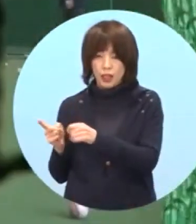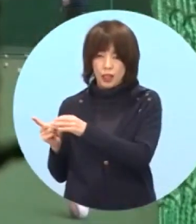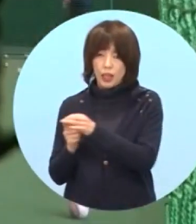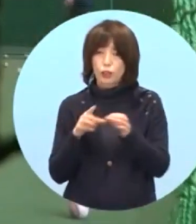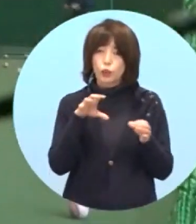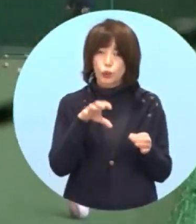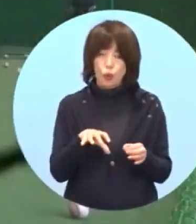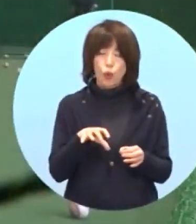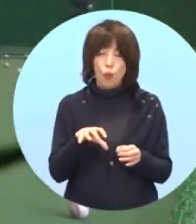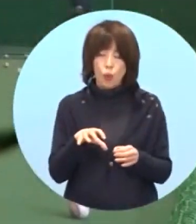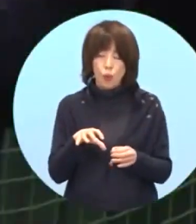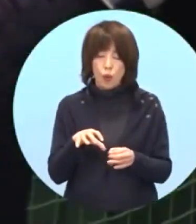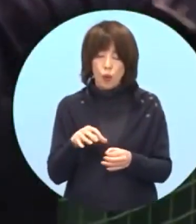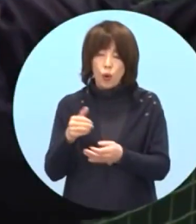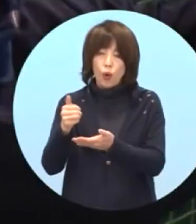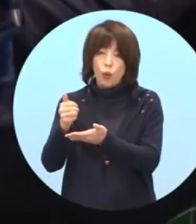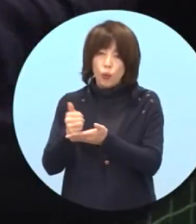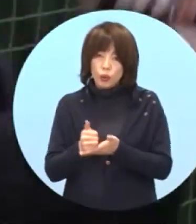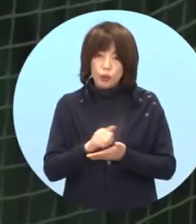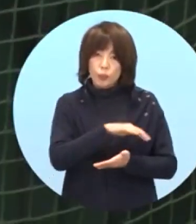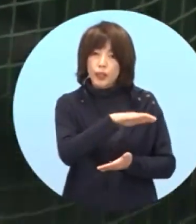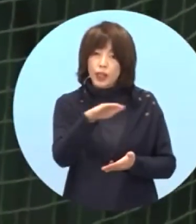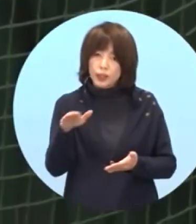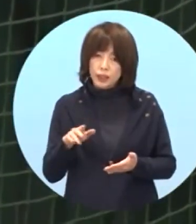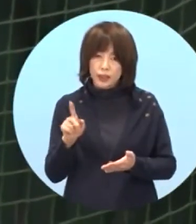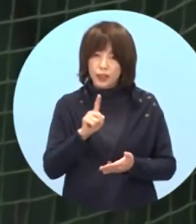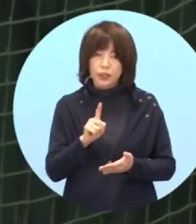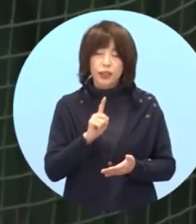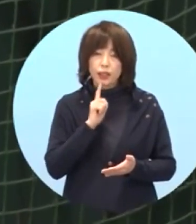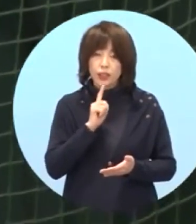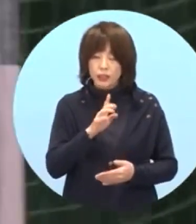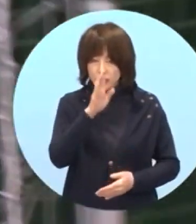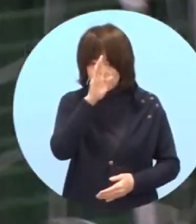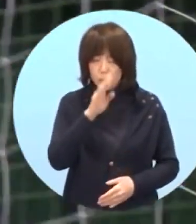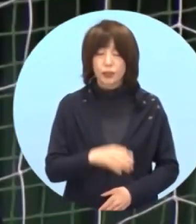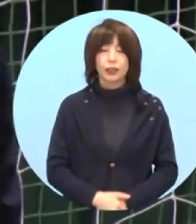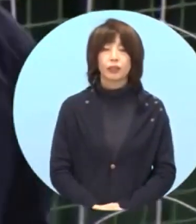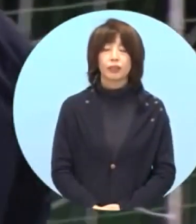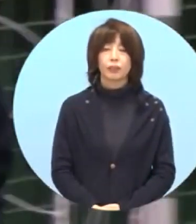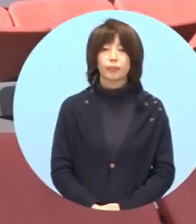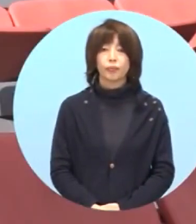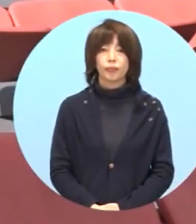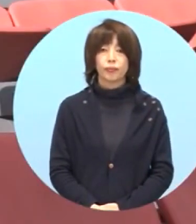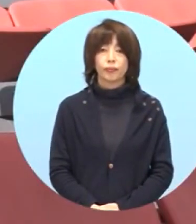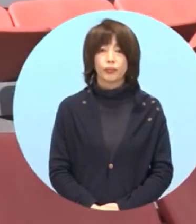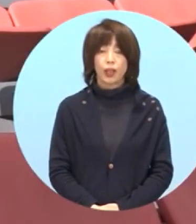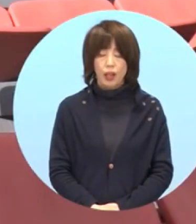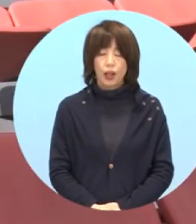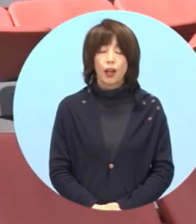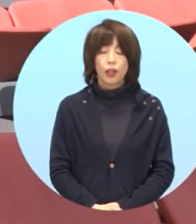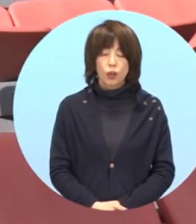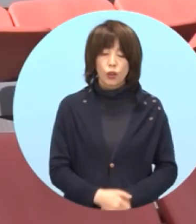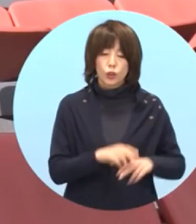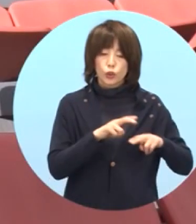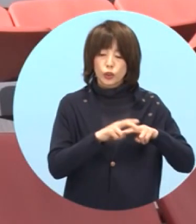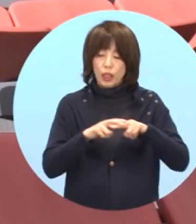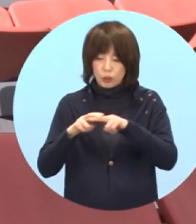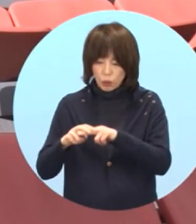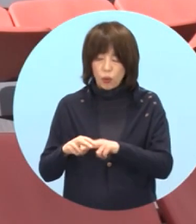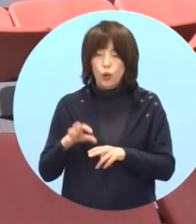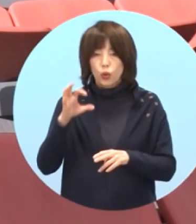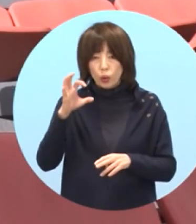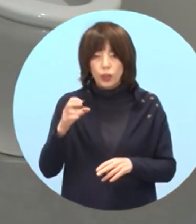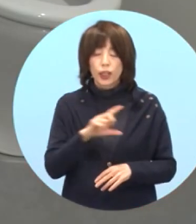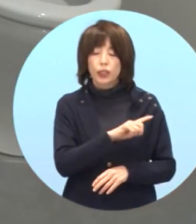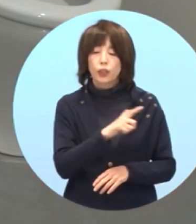を観客として利用する皆さんに向けて一言お願いします。 スタンドであったりトイレであったり、